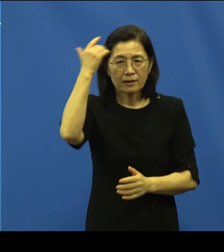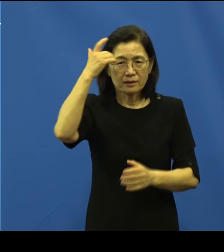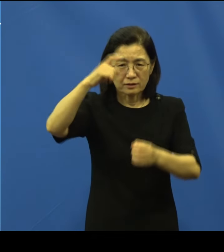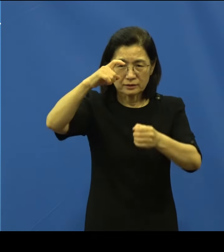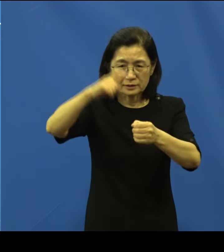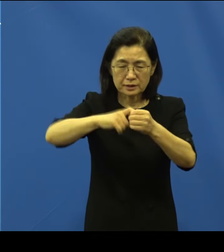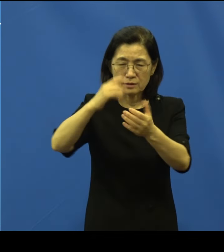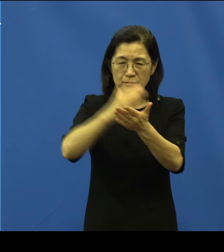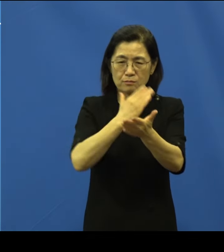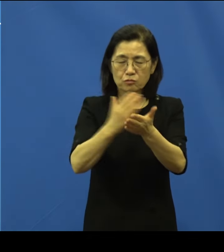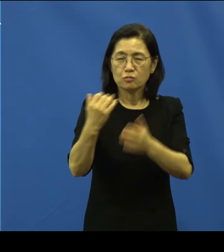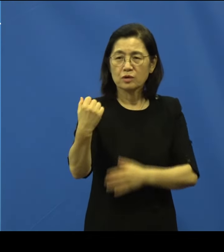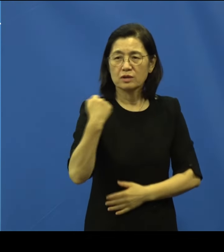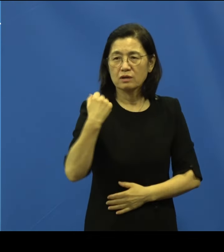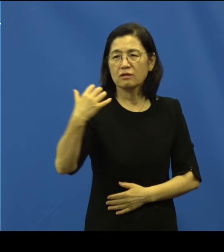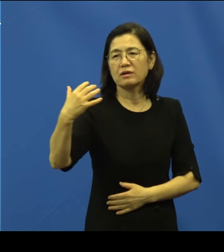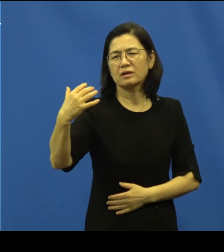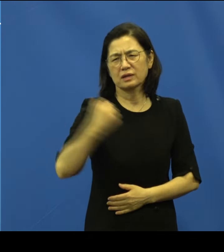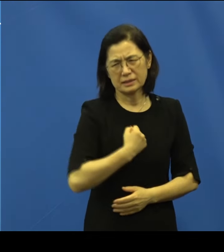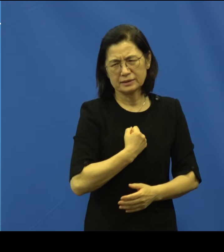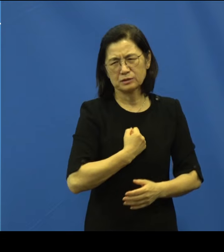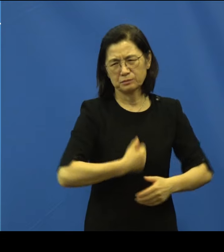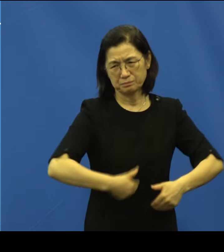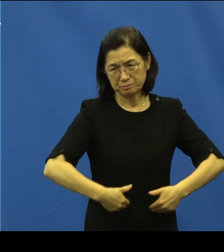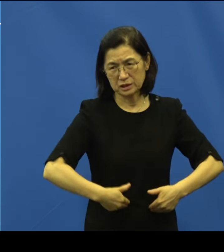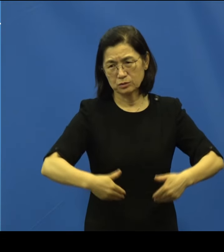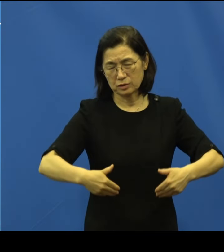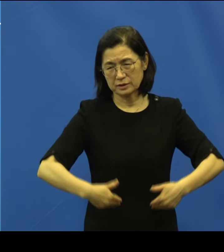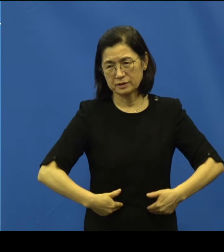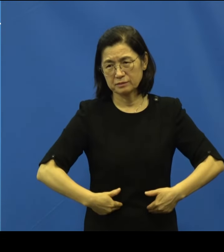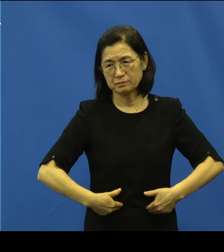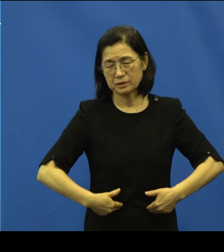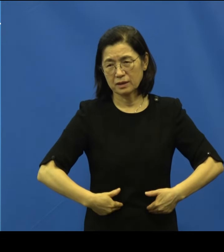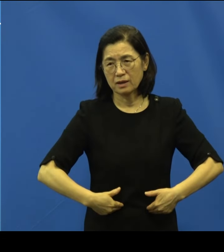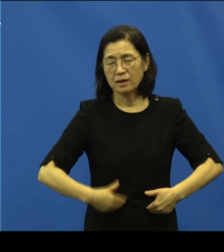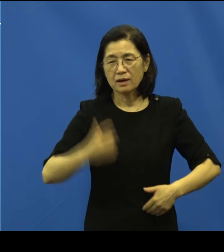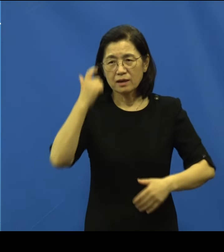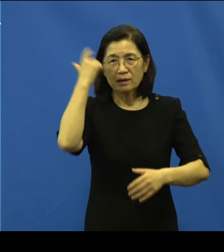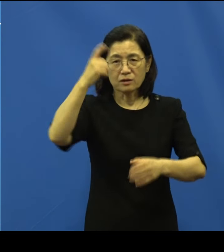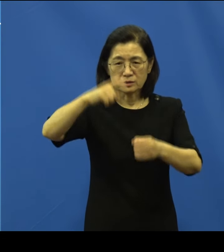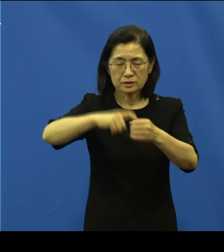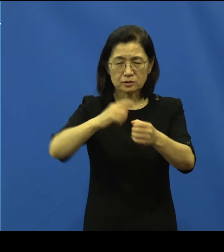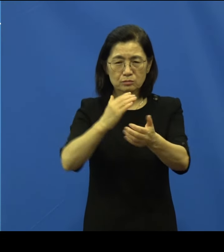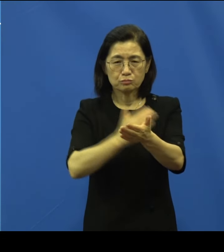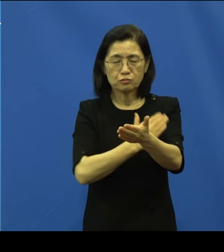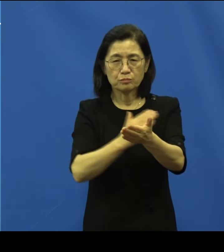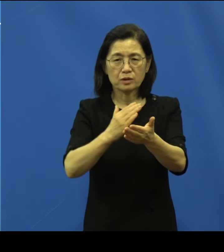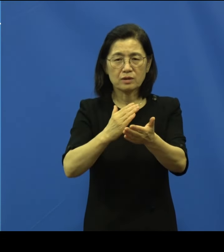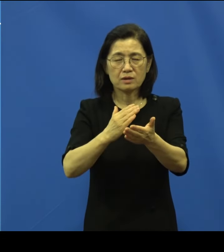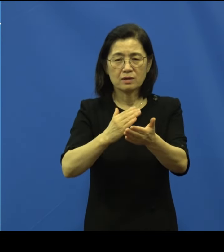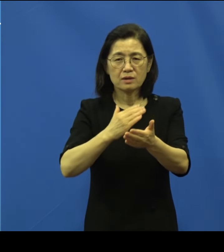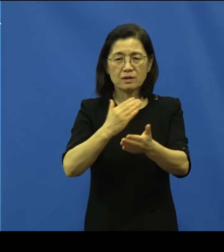돼. 하나님의 음성을 일상에서 듣는 훈련을 해야 되는 거예요. 그게 뭐예요? 말씀과 기도를 지속적으로 하는 거예요.